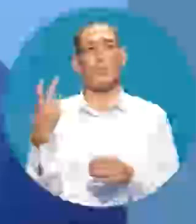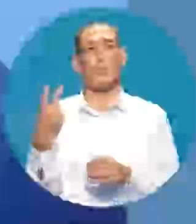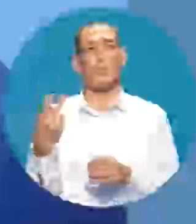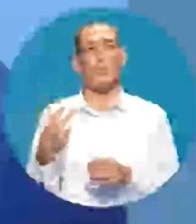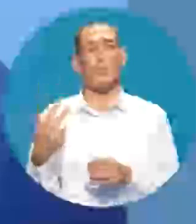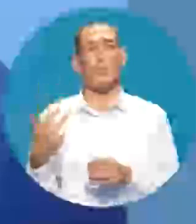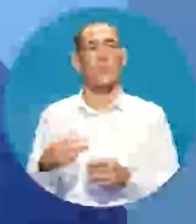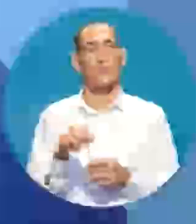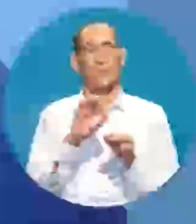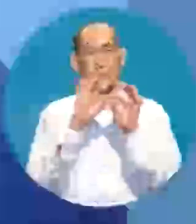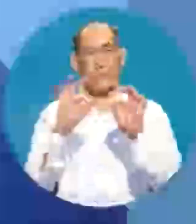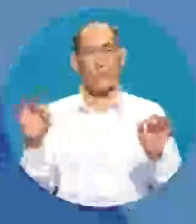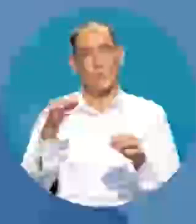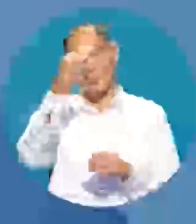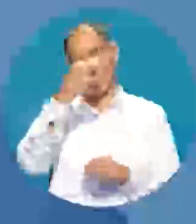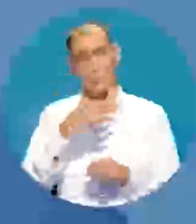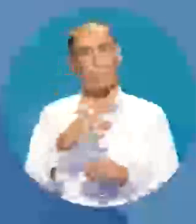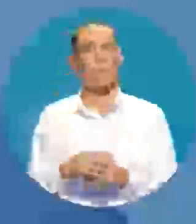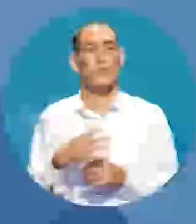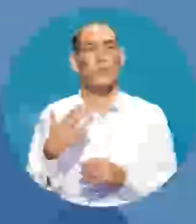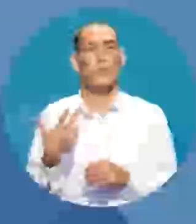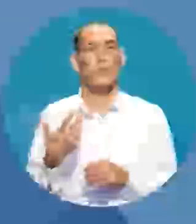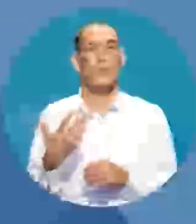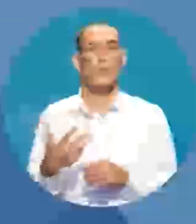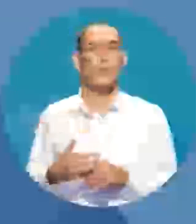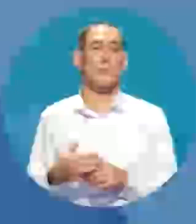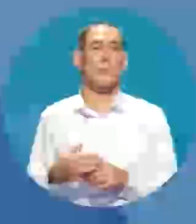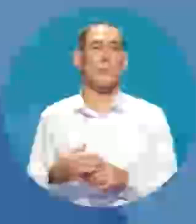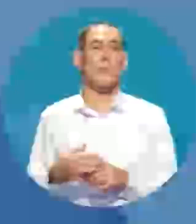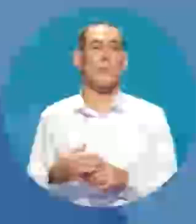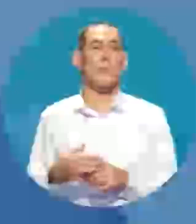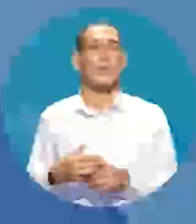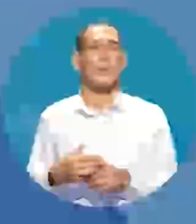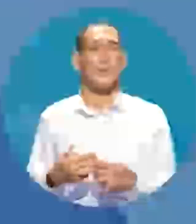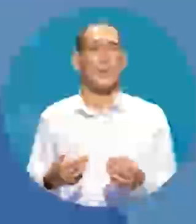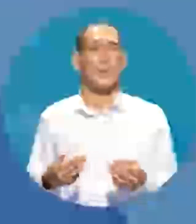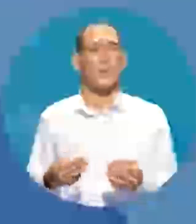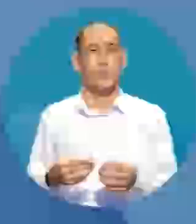Na tahletti büklep alın ballar. Uzunşa. Toru 4 meşlik.